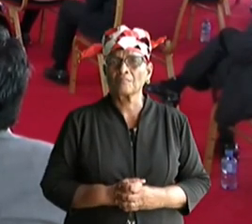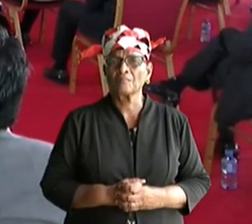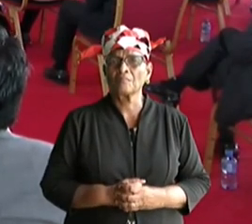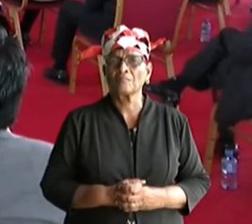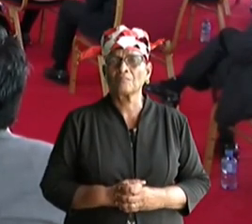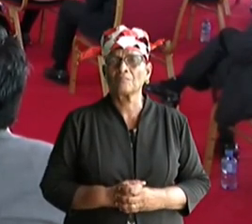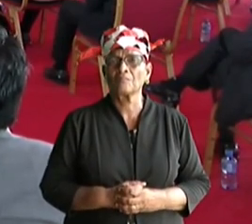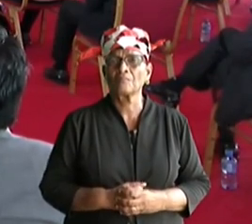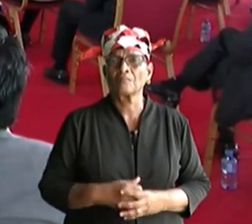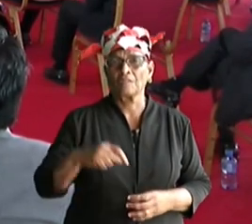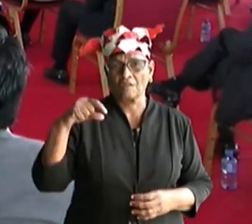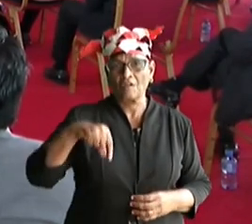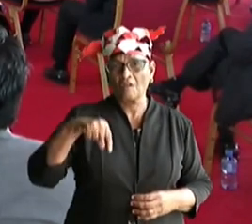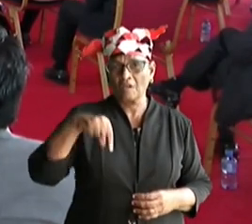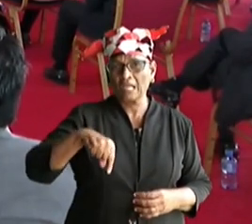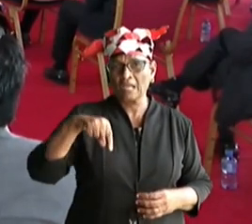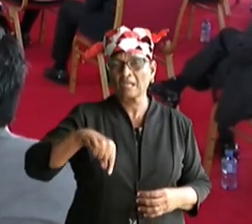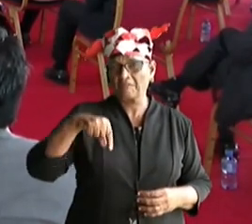denayu